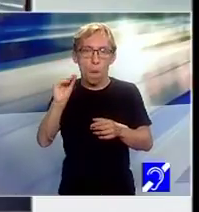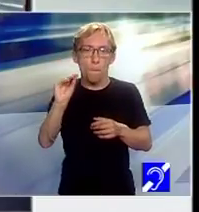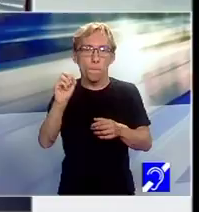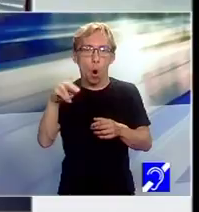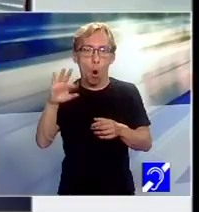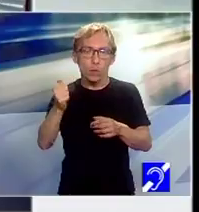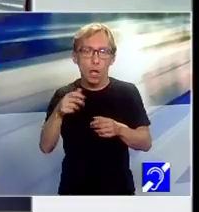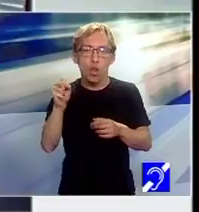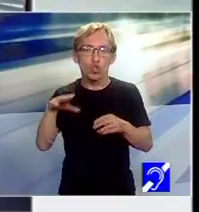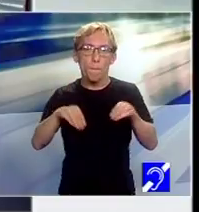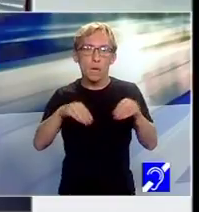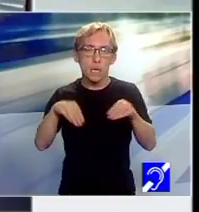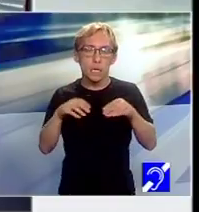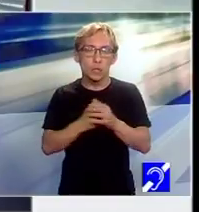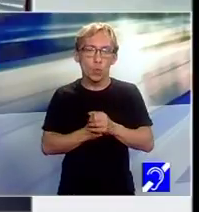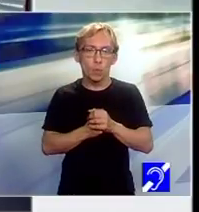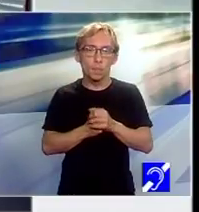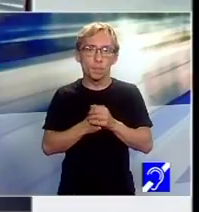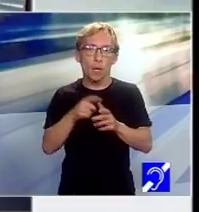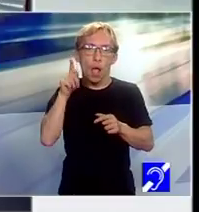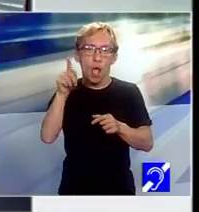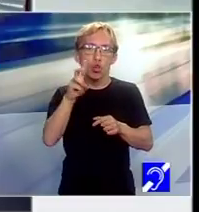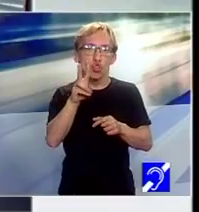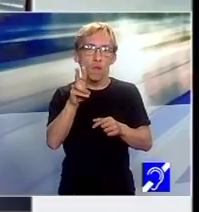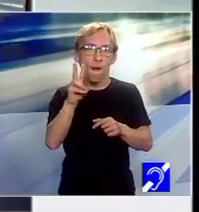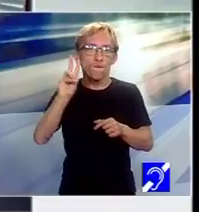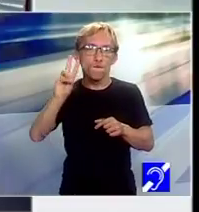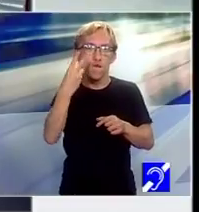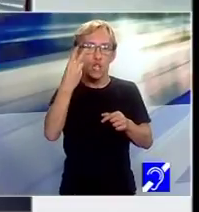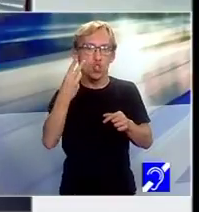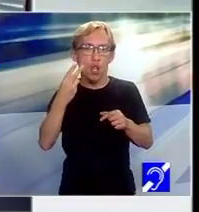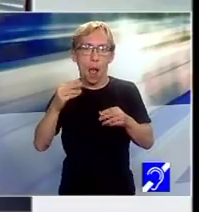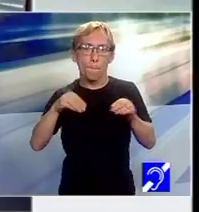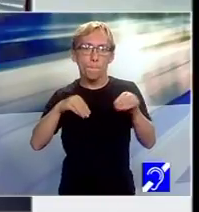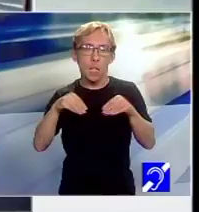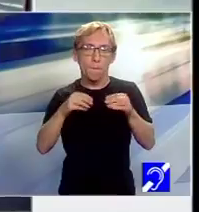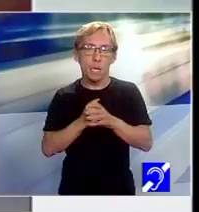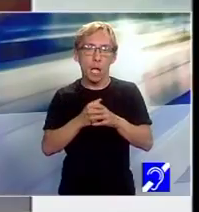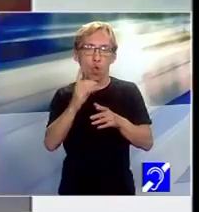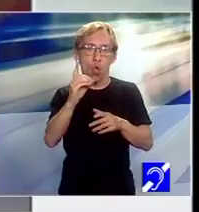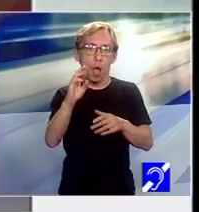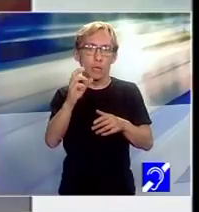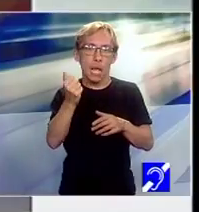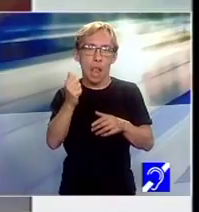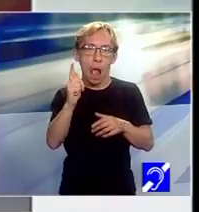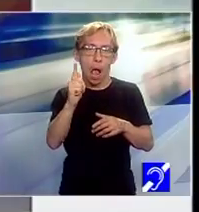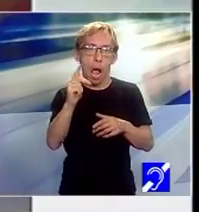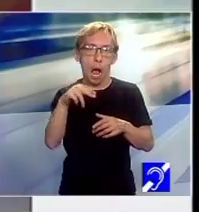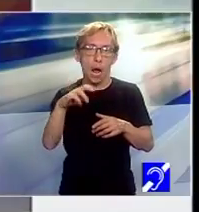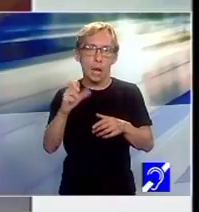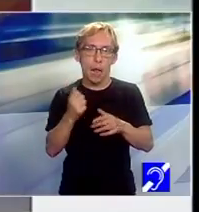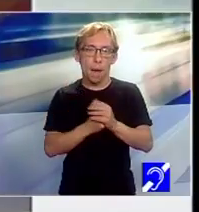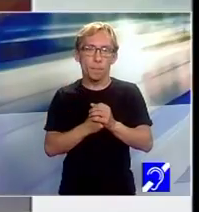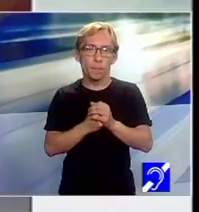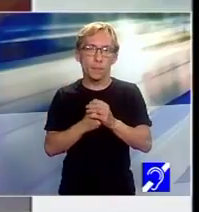Nicolae Bănicioiu, și vicepremierul, care atunci era domnul Dragnea. Și văzând